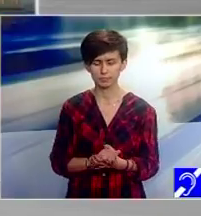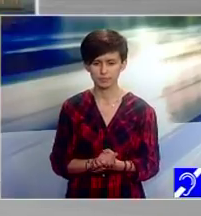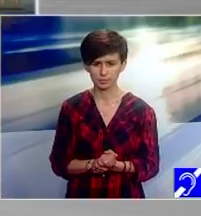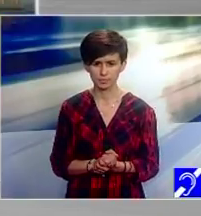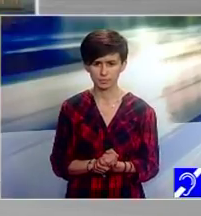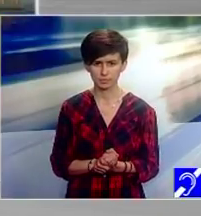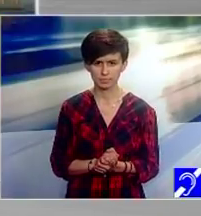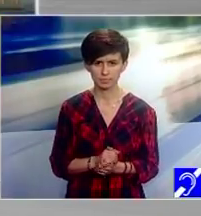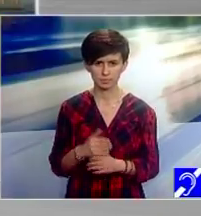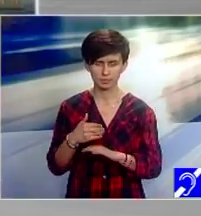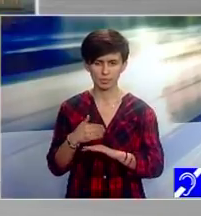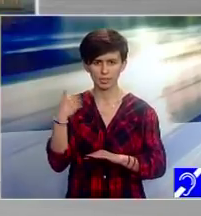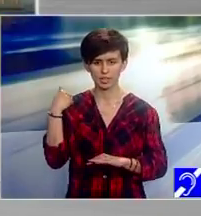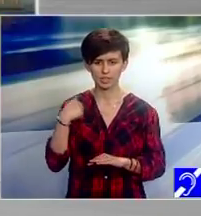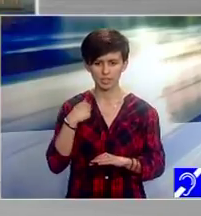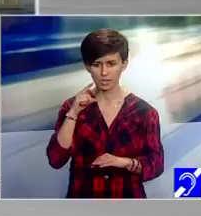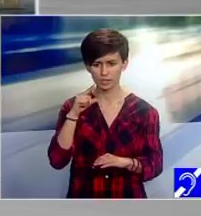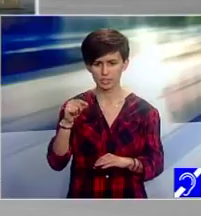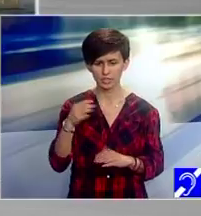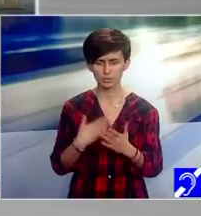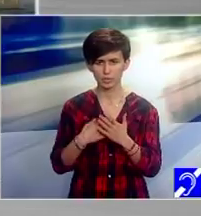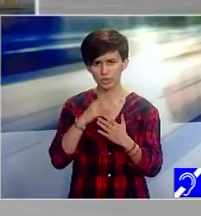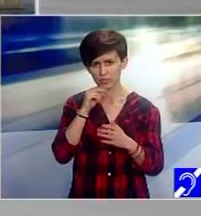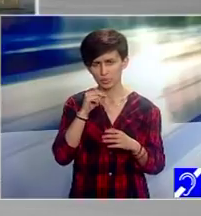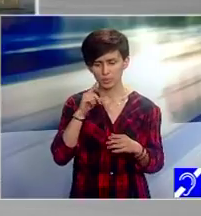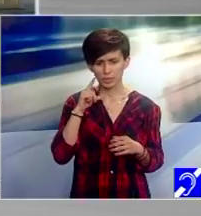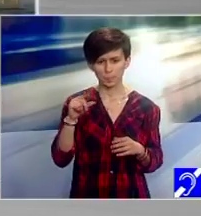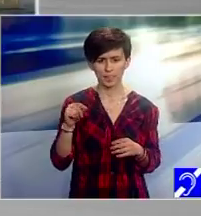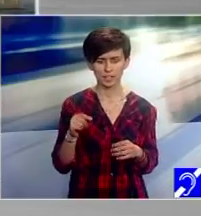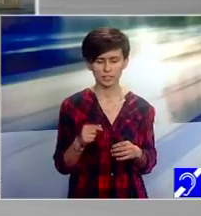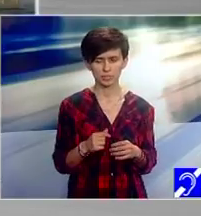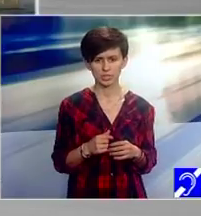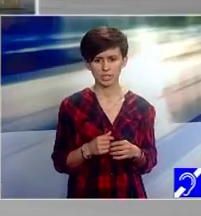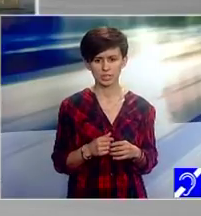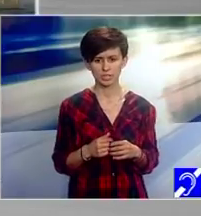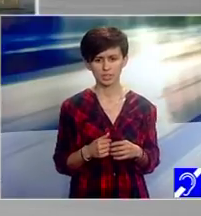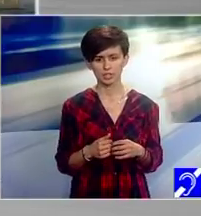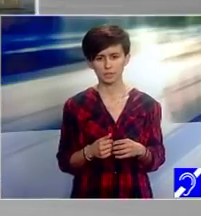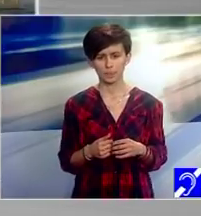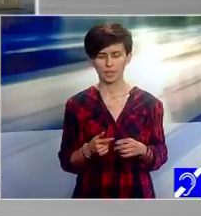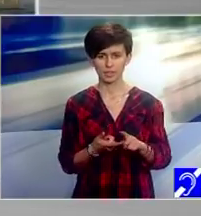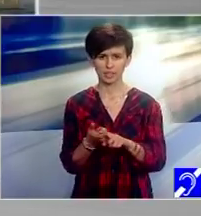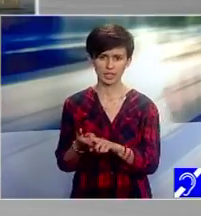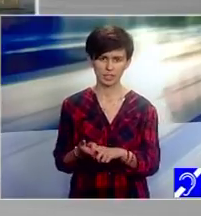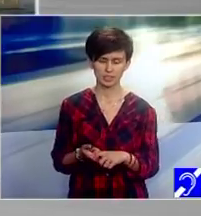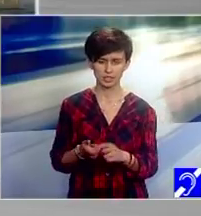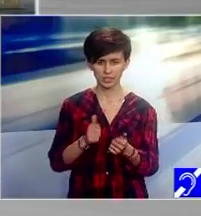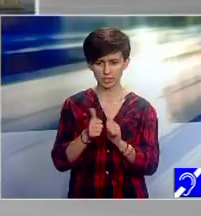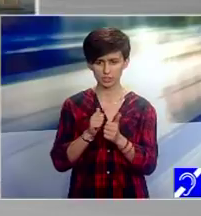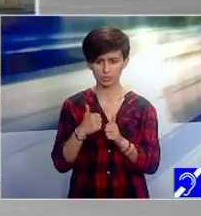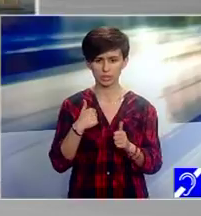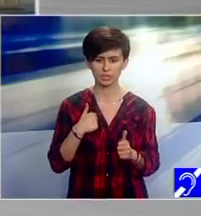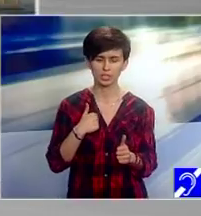Înainte de a vă spun de această întrebare, fiindcă vorbeam tot de rezultate, îmi permit, vă rog, în materie sportivă să arătăm